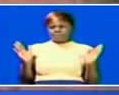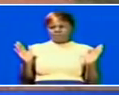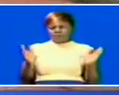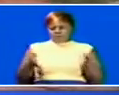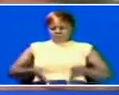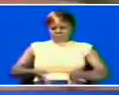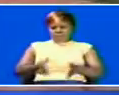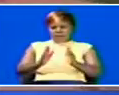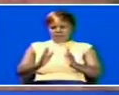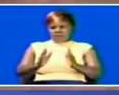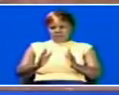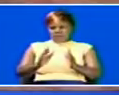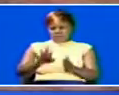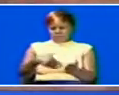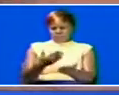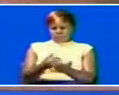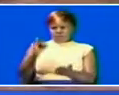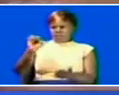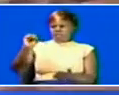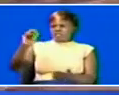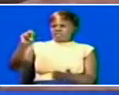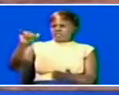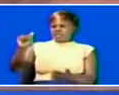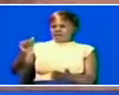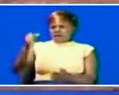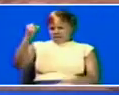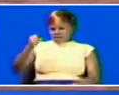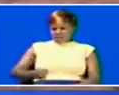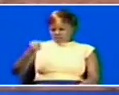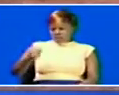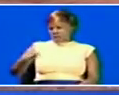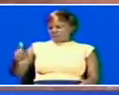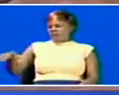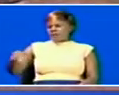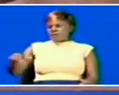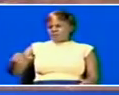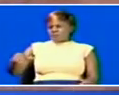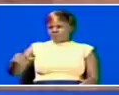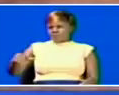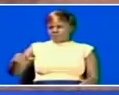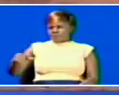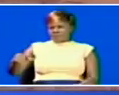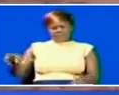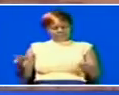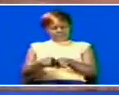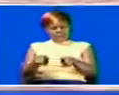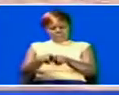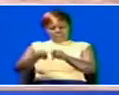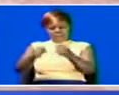Barabara ya kutoka Mashuru kufika Isinya na ile ya kutoka Kajiado kuelekea Marurui hadi Mashuru aidha